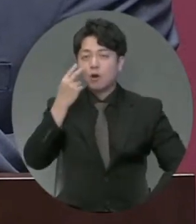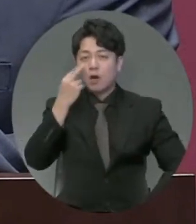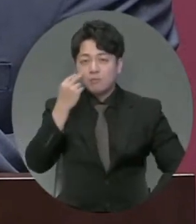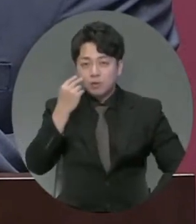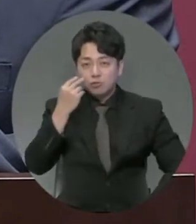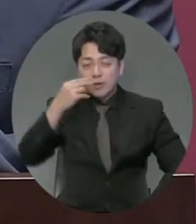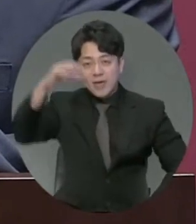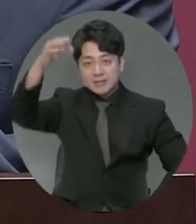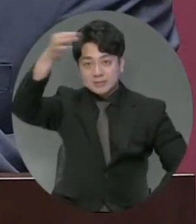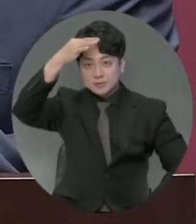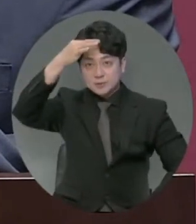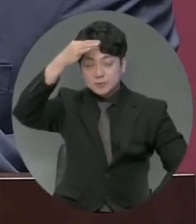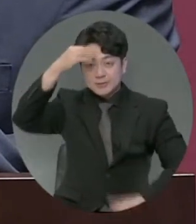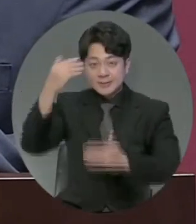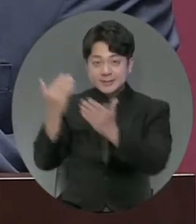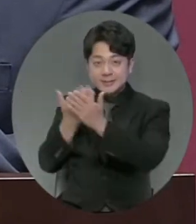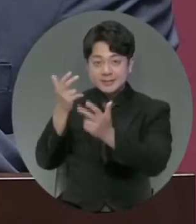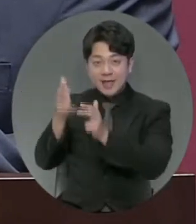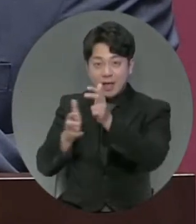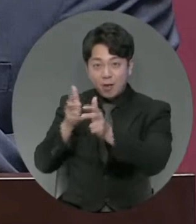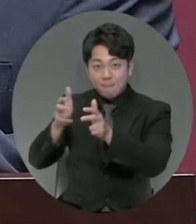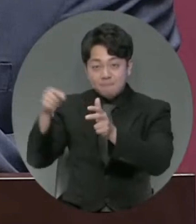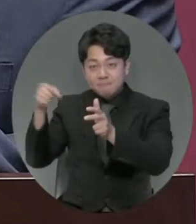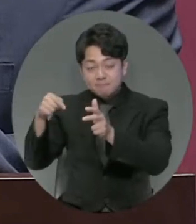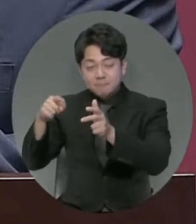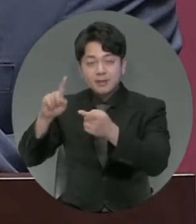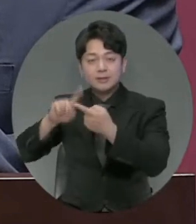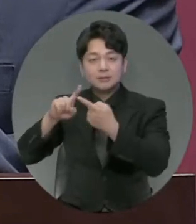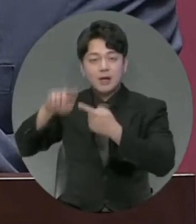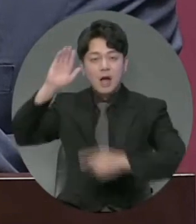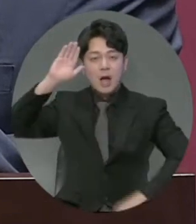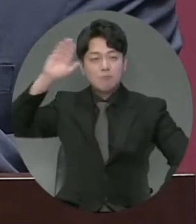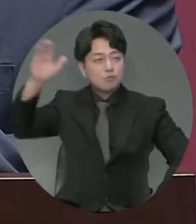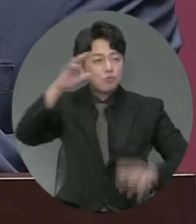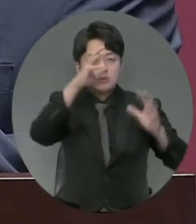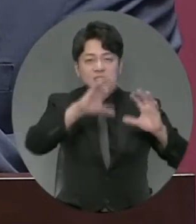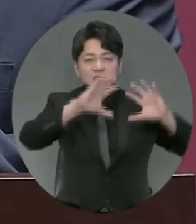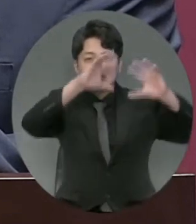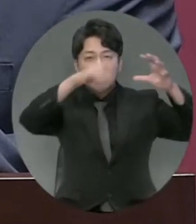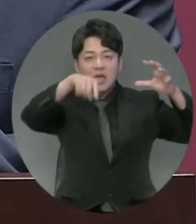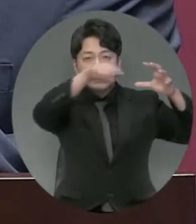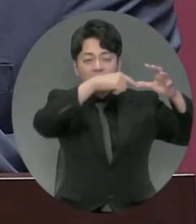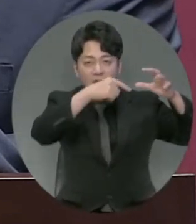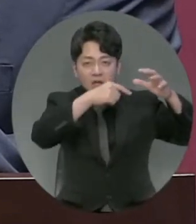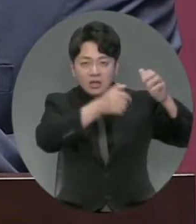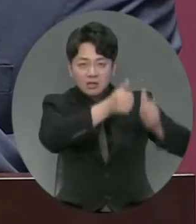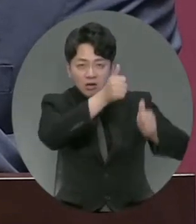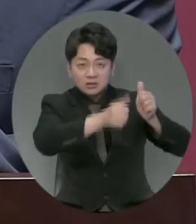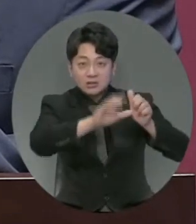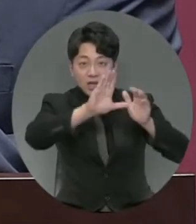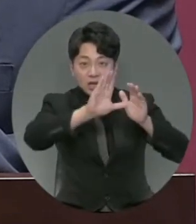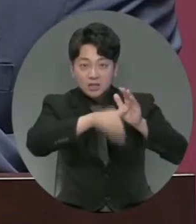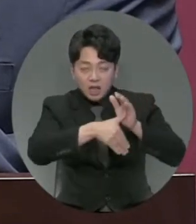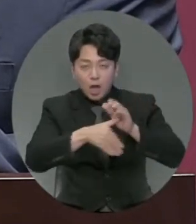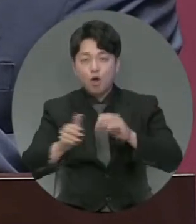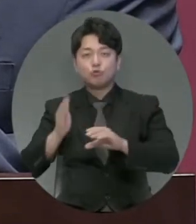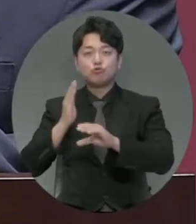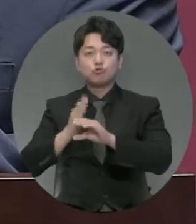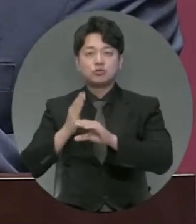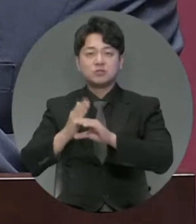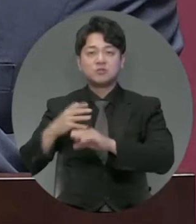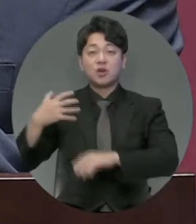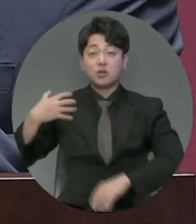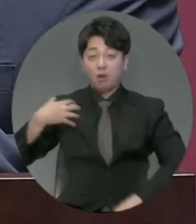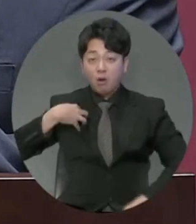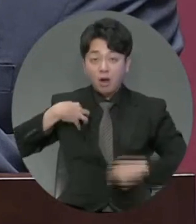첨단 산업에 있어서 향후 어떻게 세계적인 공급망에 있어서의 중심적인 역할을 할 것인가 하는 데